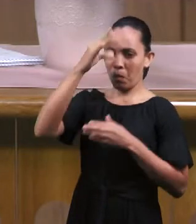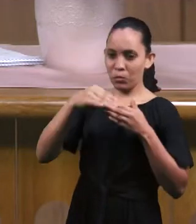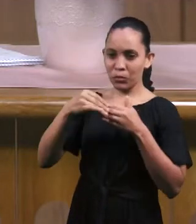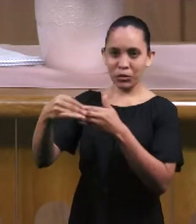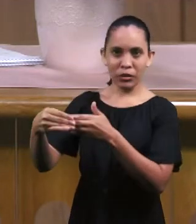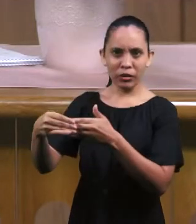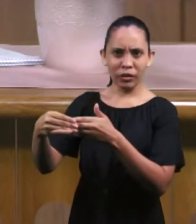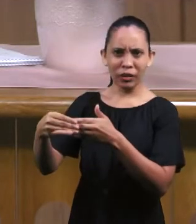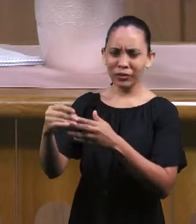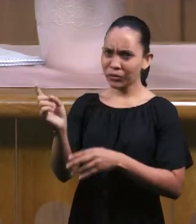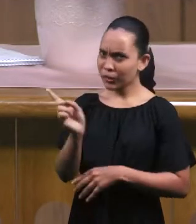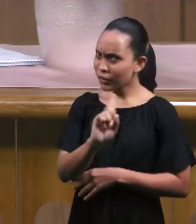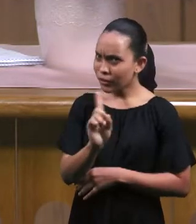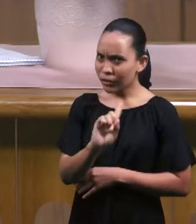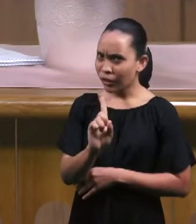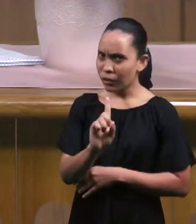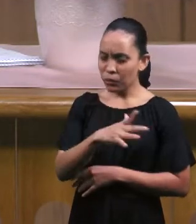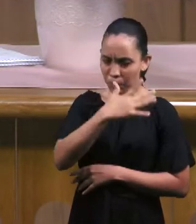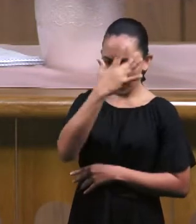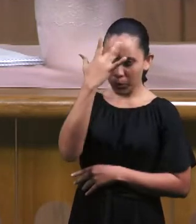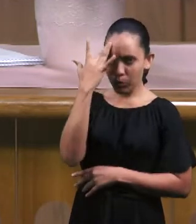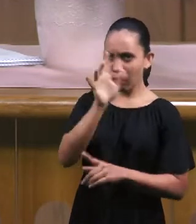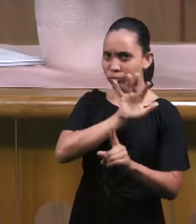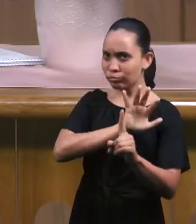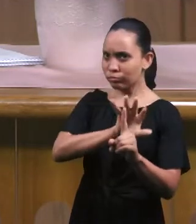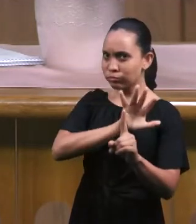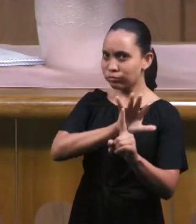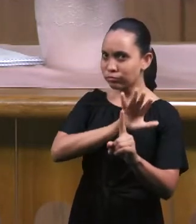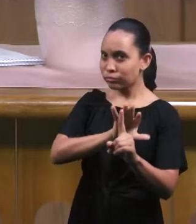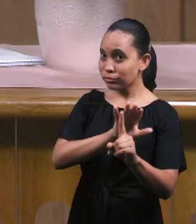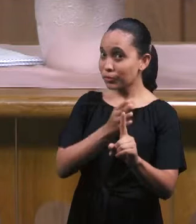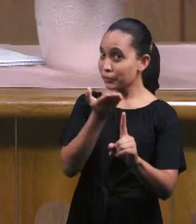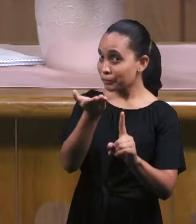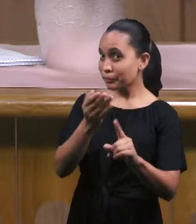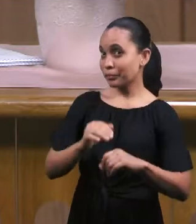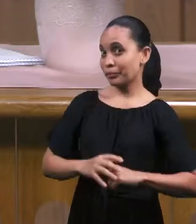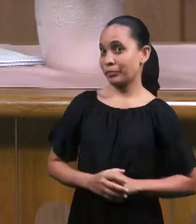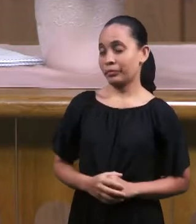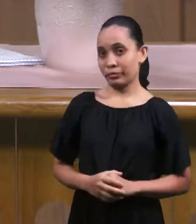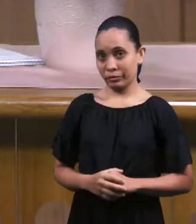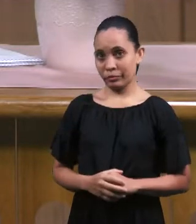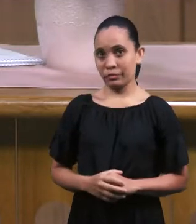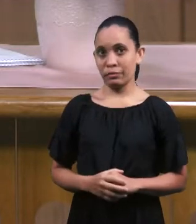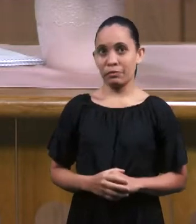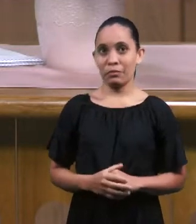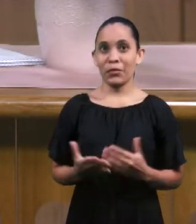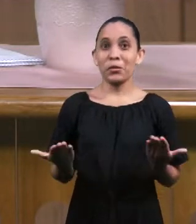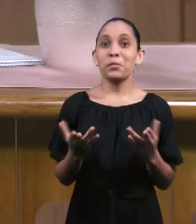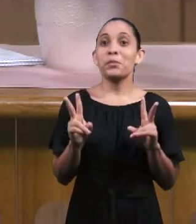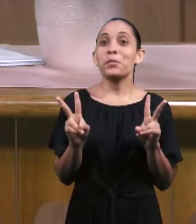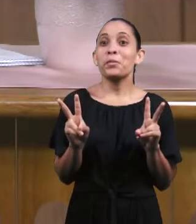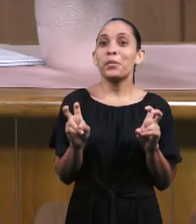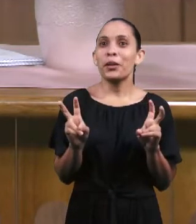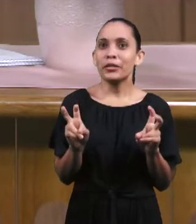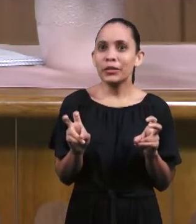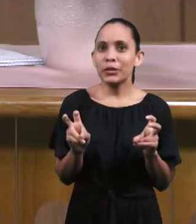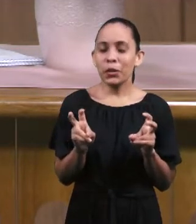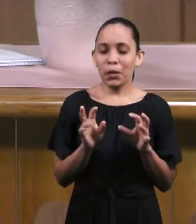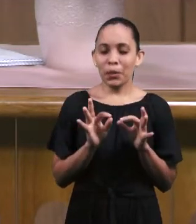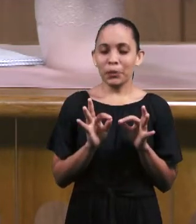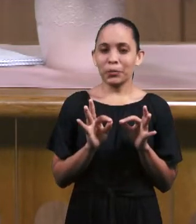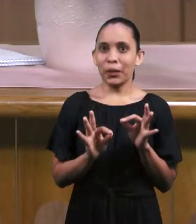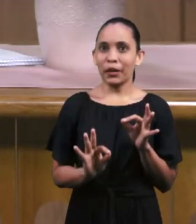dit de faire ce que vous ne devez pas faire. Et bien aimé, le sujet est large, mais nos